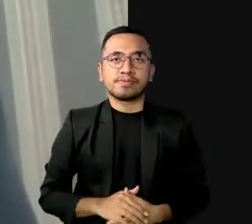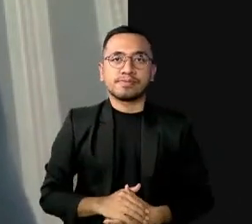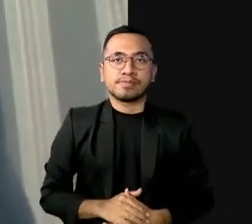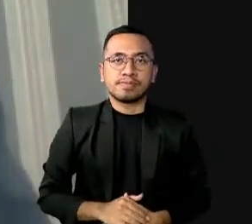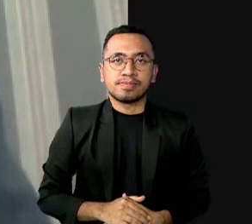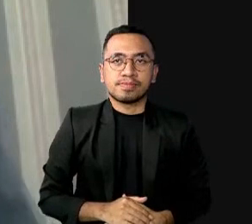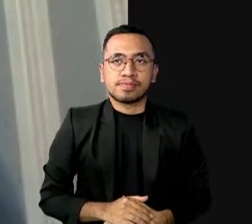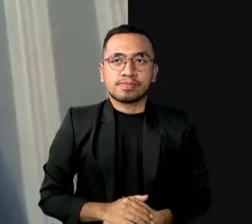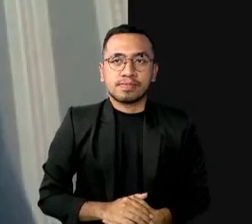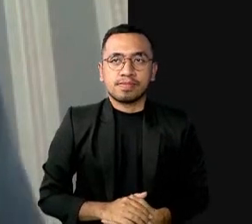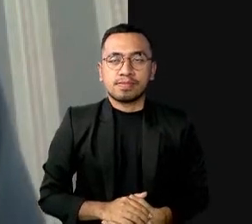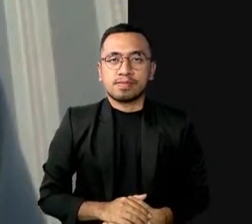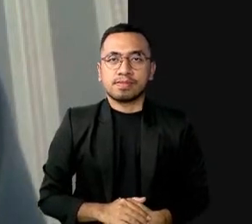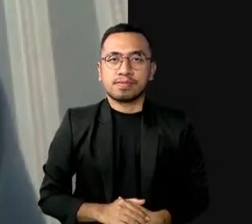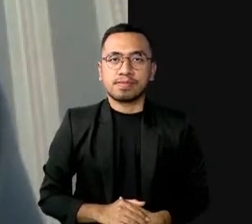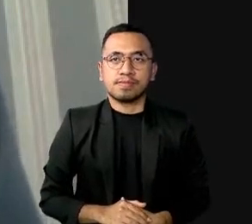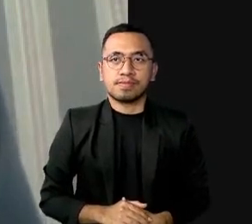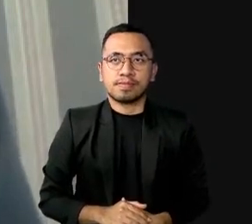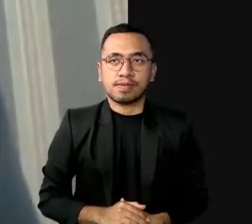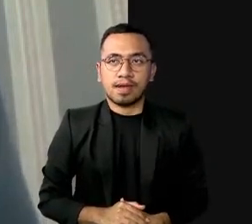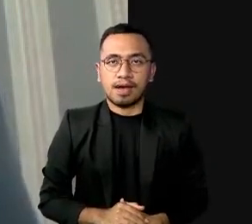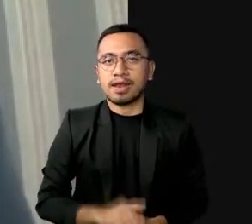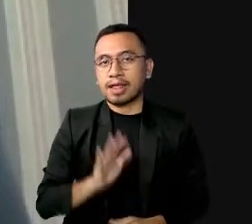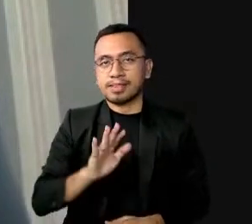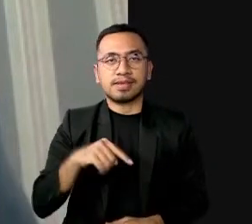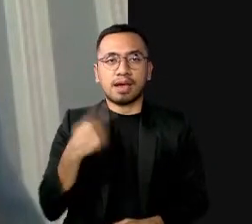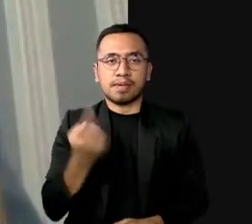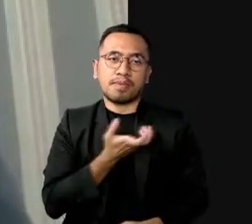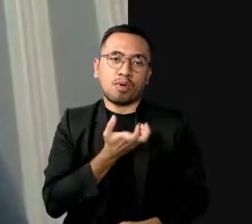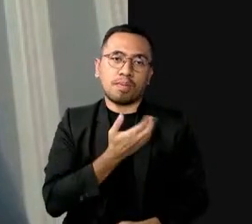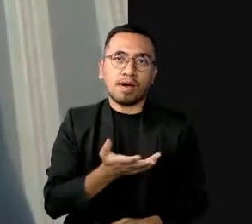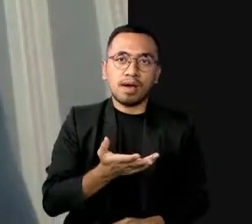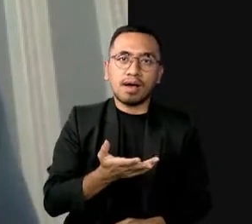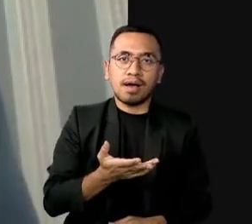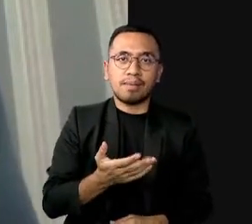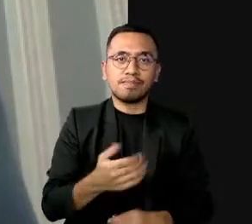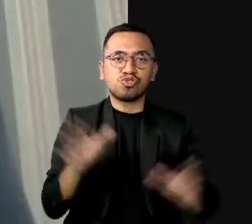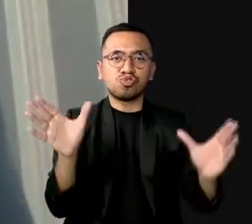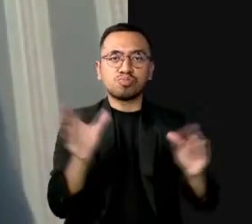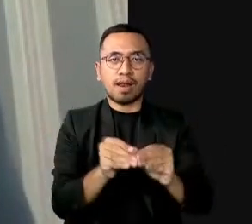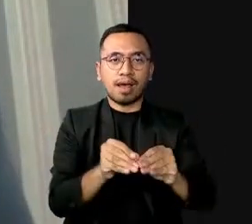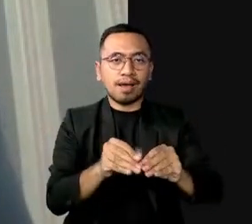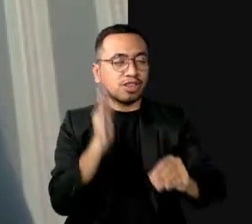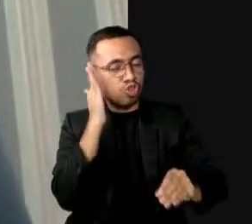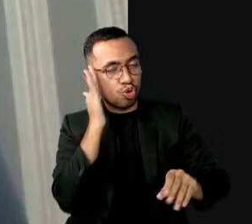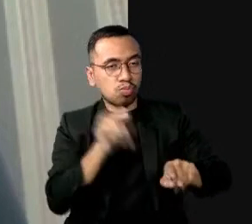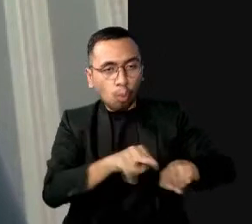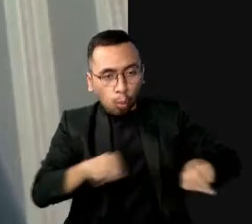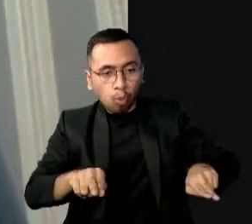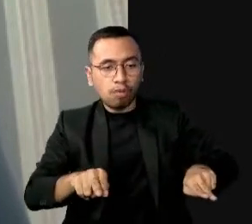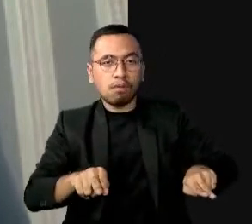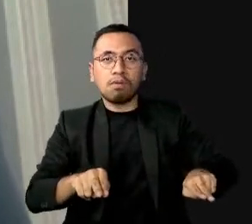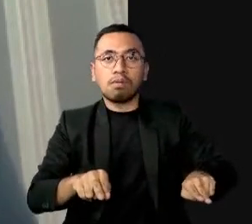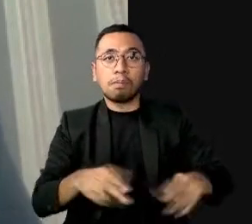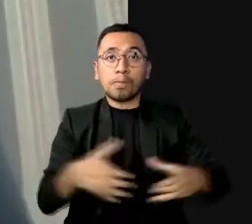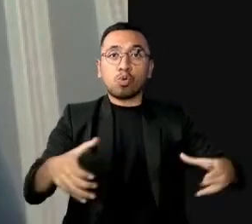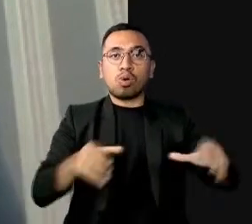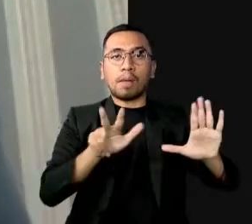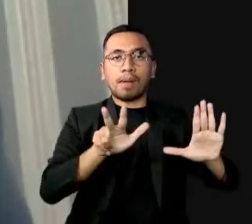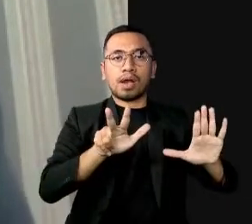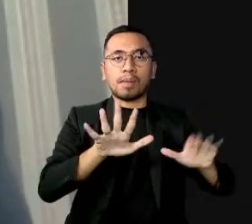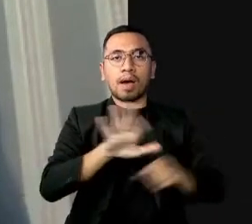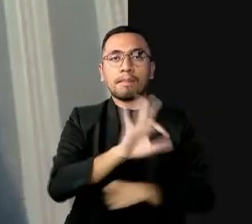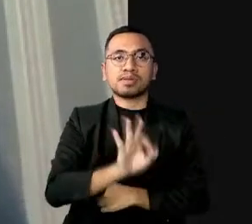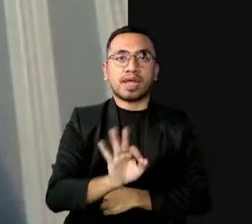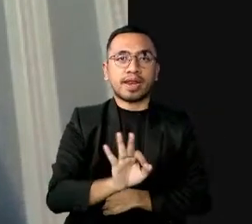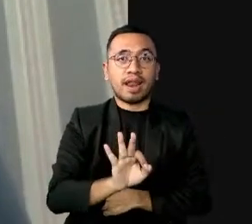apa namanya menurunkan bad okupansi reffnya yang tadinya pada saat bulan lalu kita 80% diatas